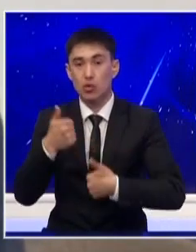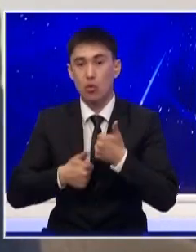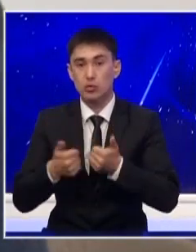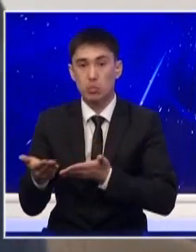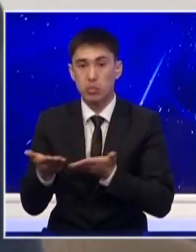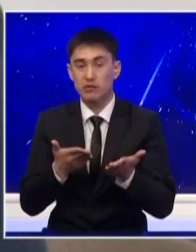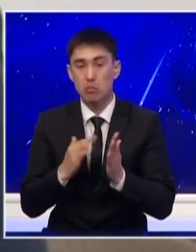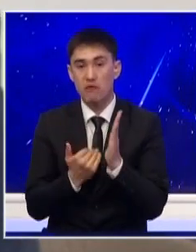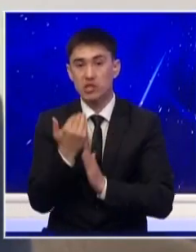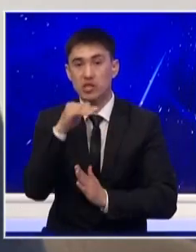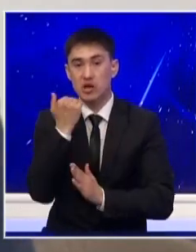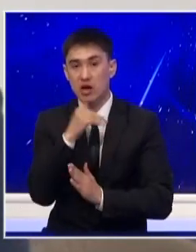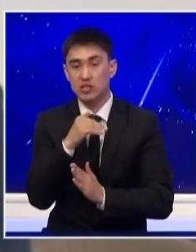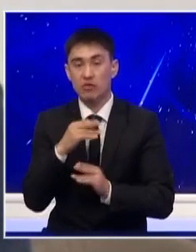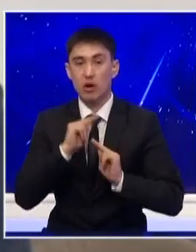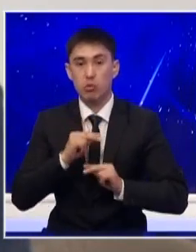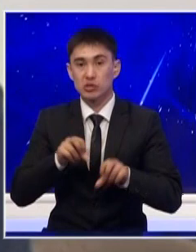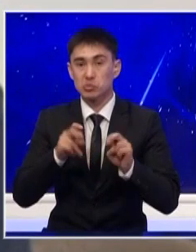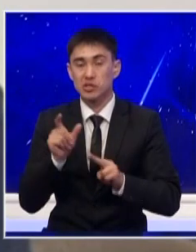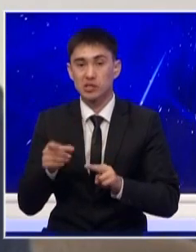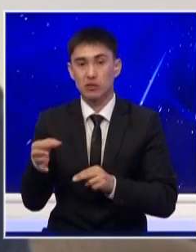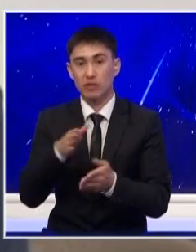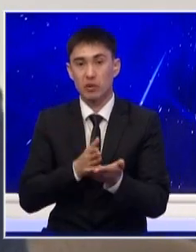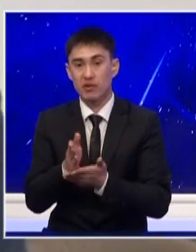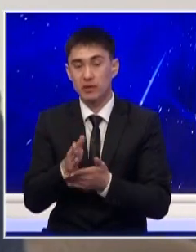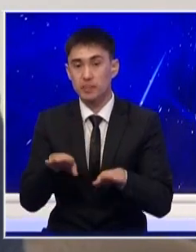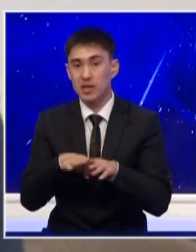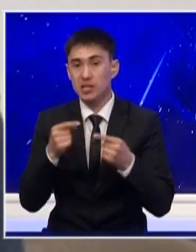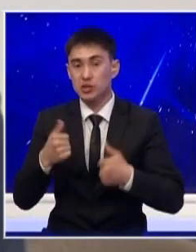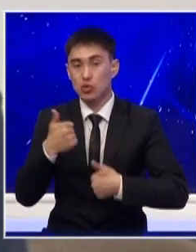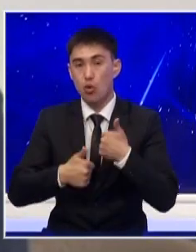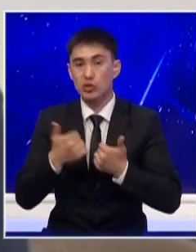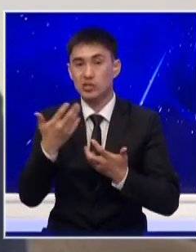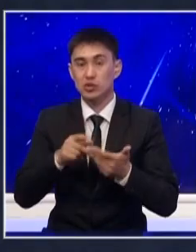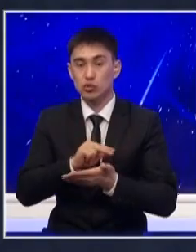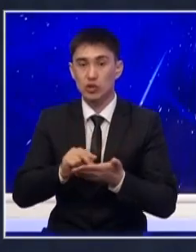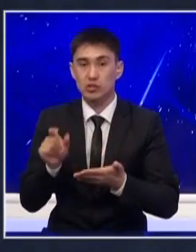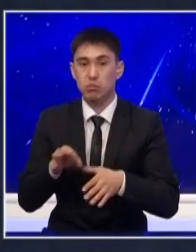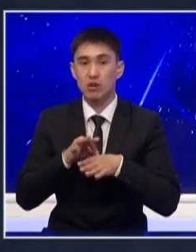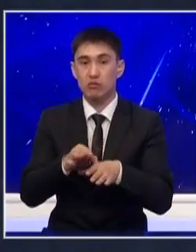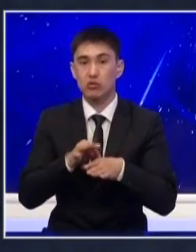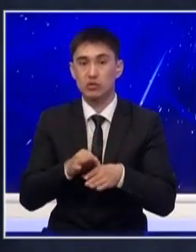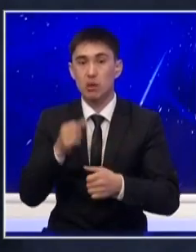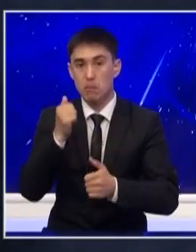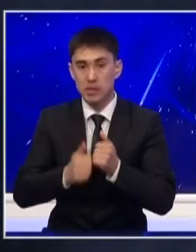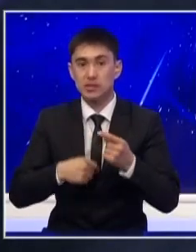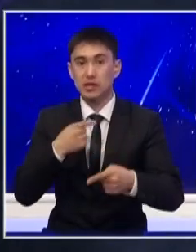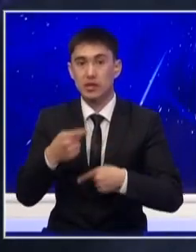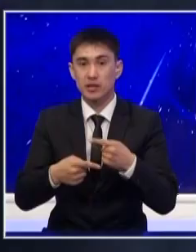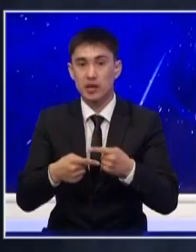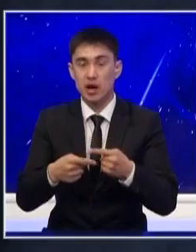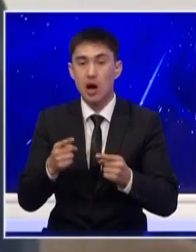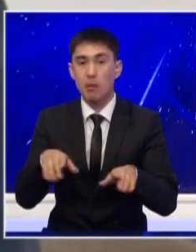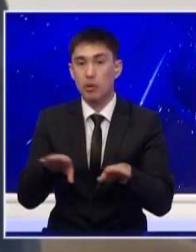призван повышать качество работы самих специалистов отрасли, ведь различные конкурсы среди журналистов проводятся на постоянной основе,